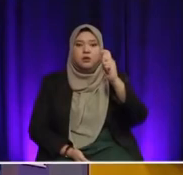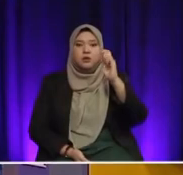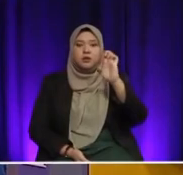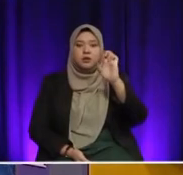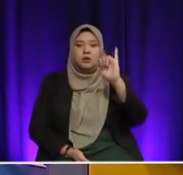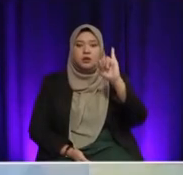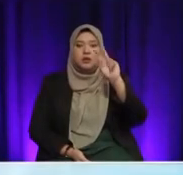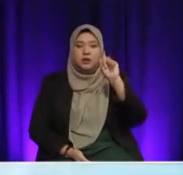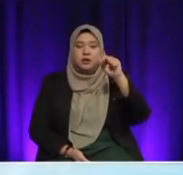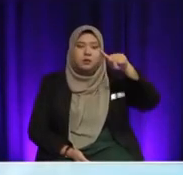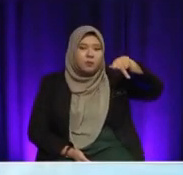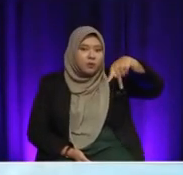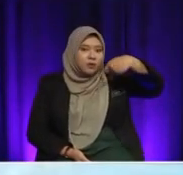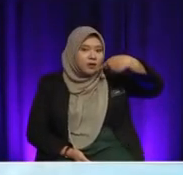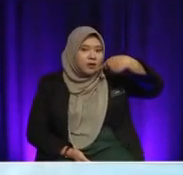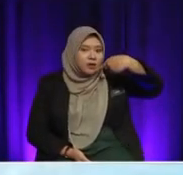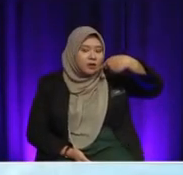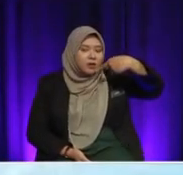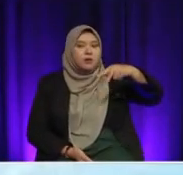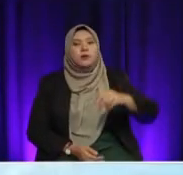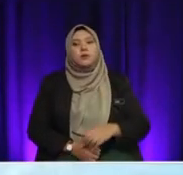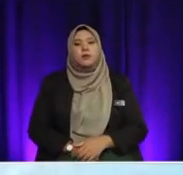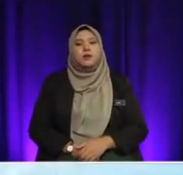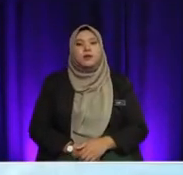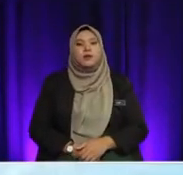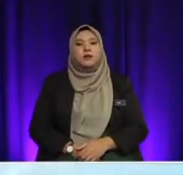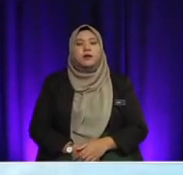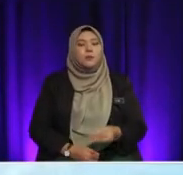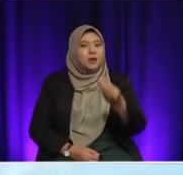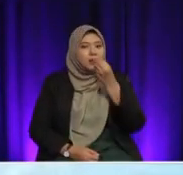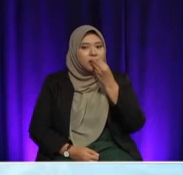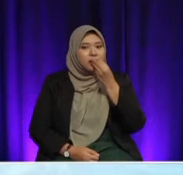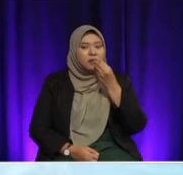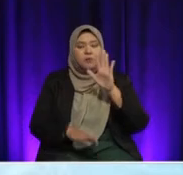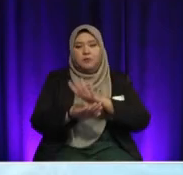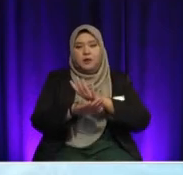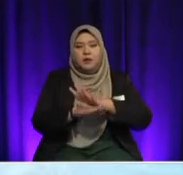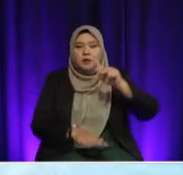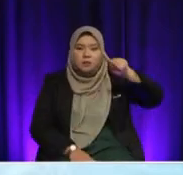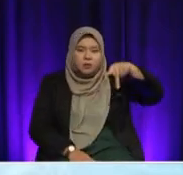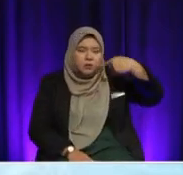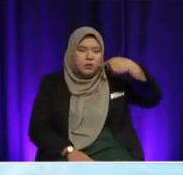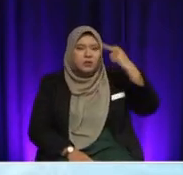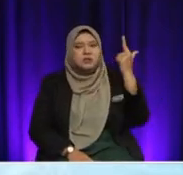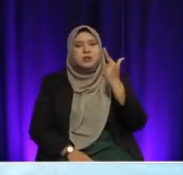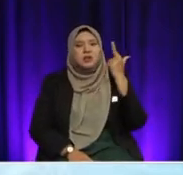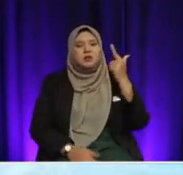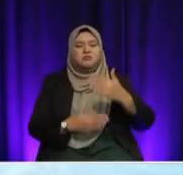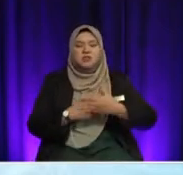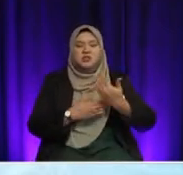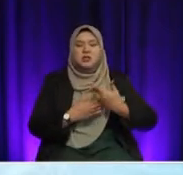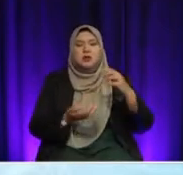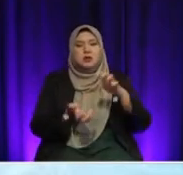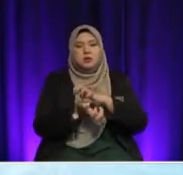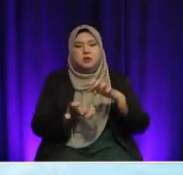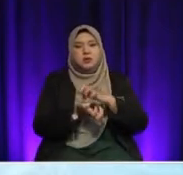untuk memanjangkan jangka hayat produk. Kalau ikutkan nanti ada tajuk lain yang akan datang, dia akan terangkan cerita lebih detail lah. Okey. Okey,